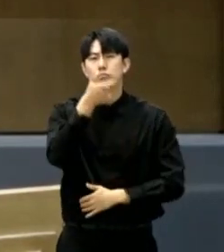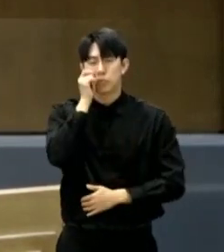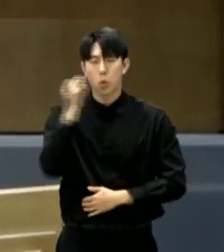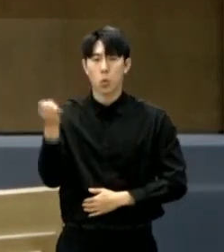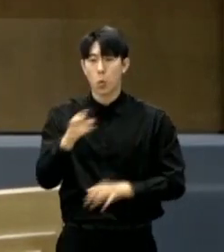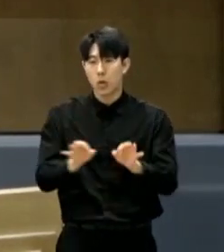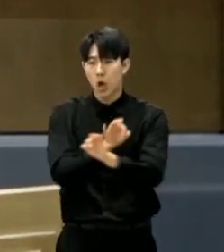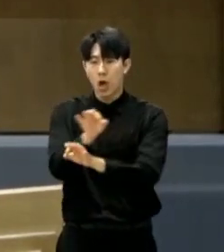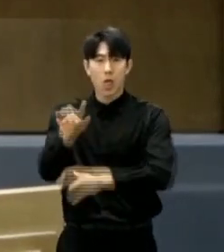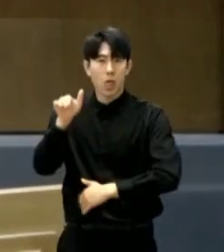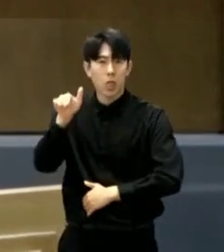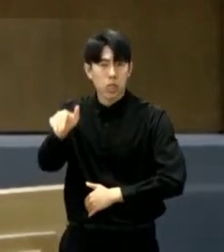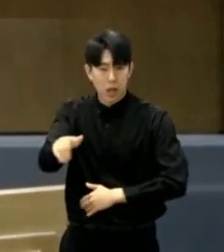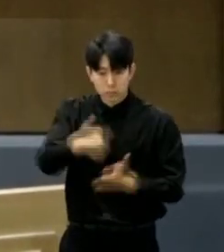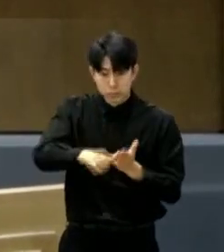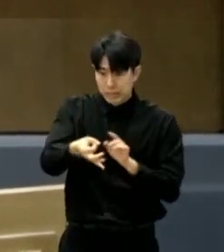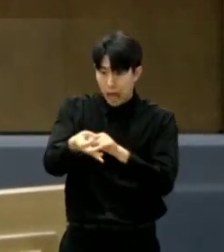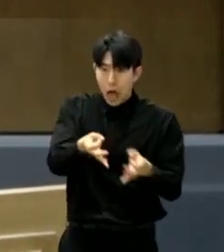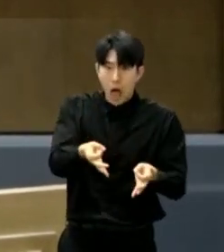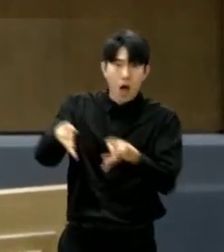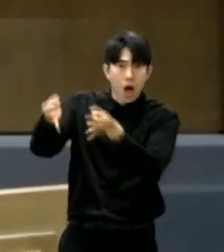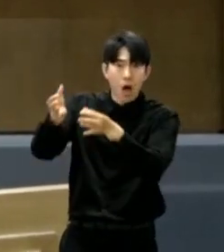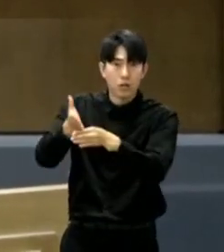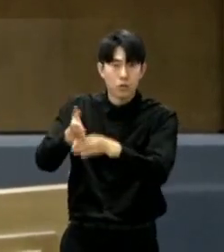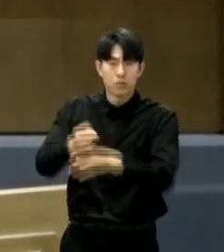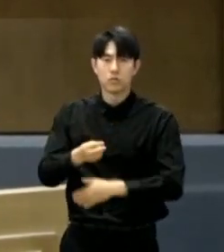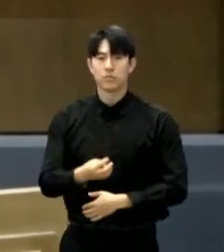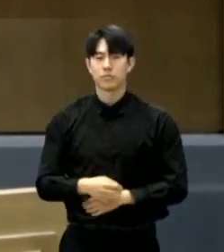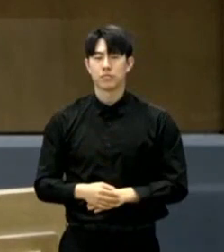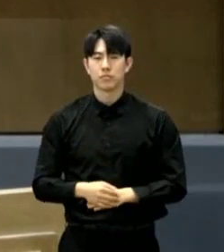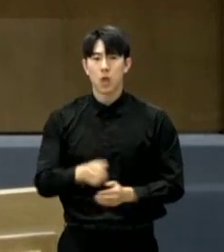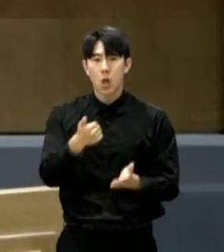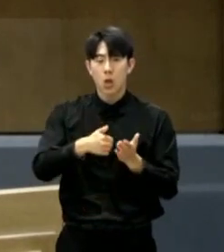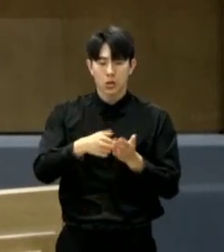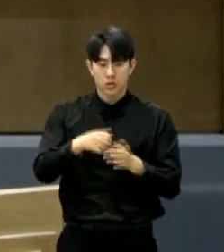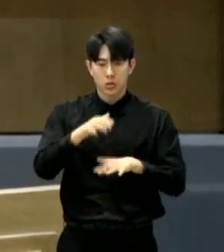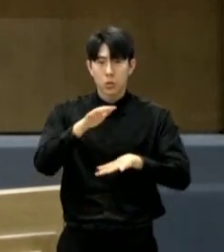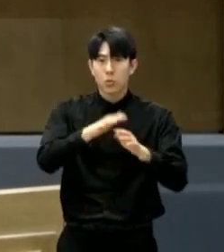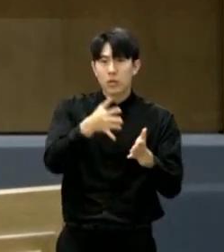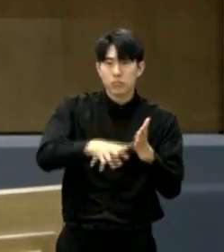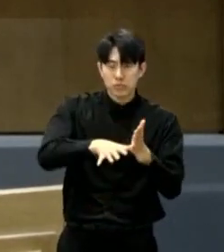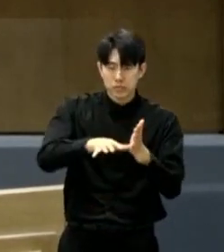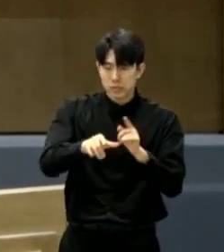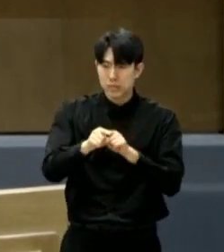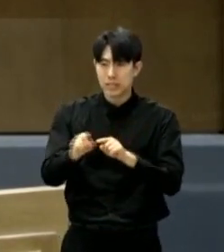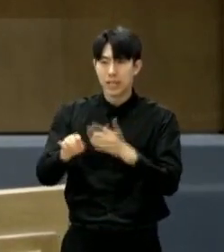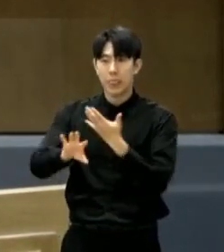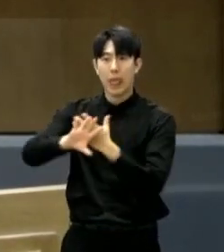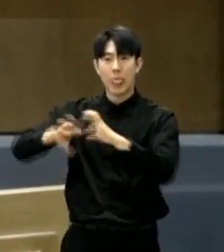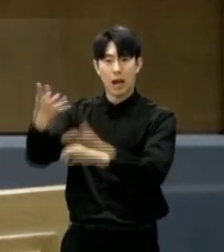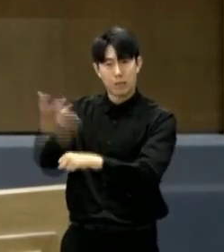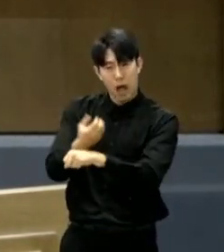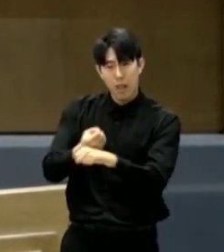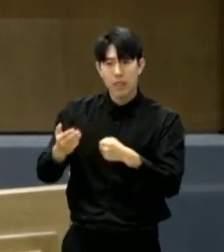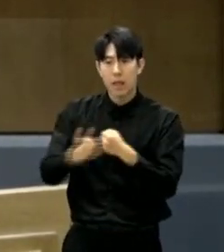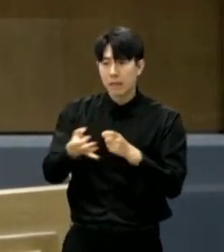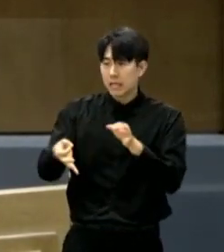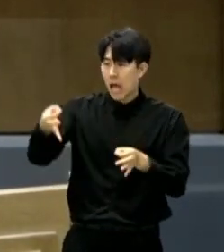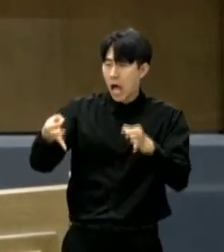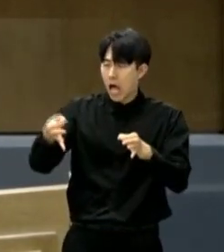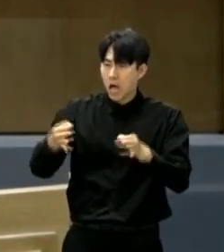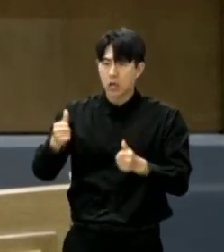경기 침체로 인한 물가 급등, 농산물 시장의 개방에 따른 가격 경쟁력 악화 등 농업농촌에